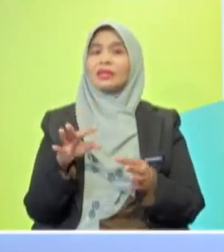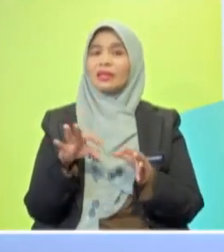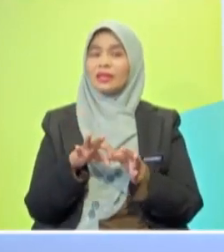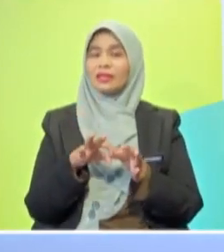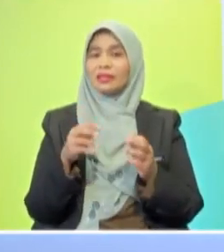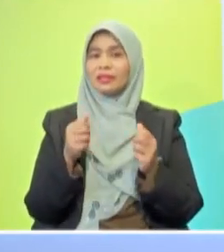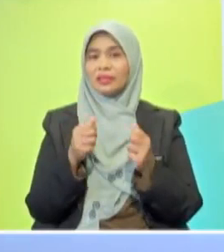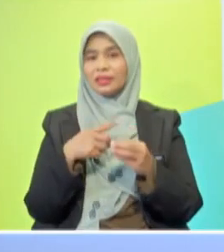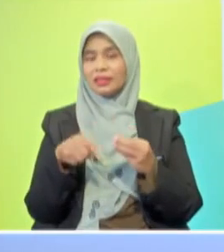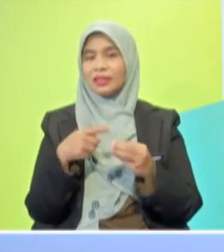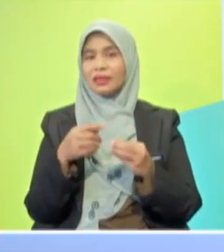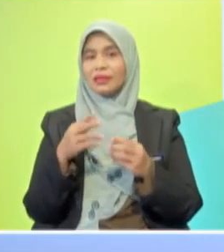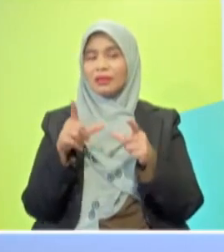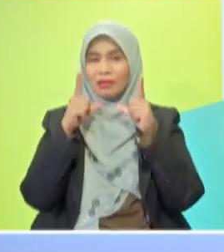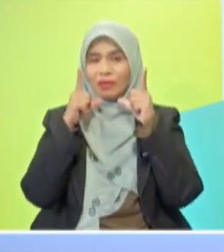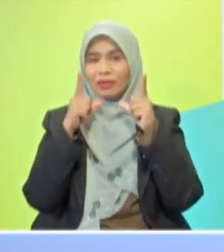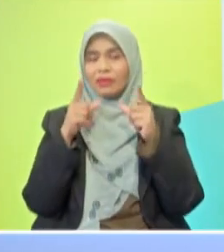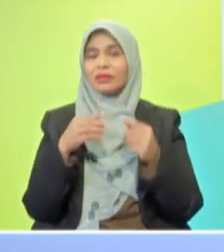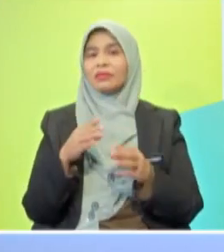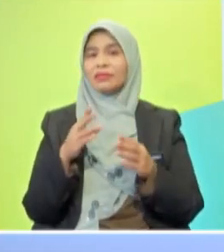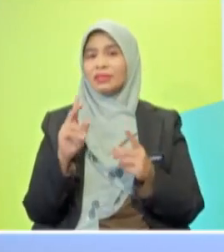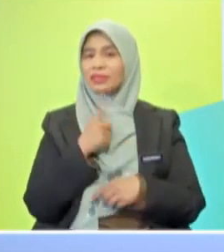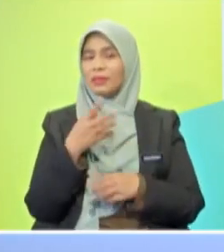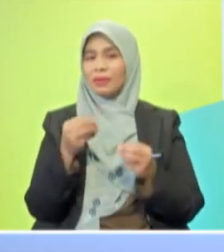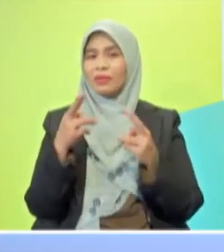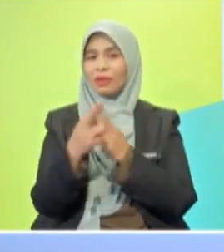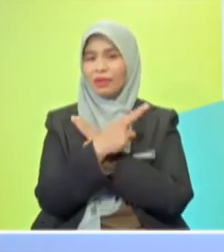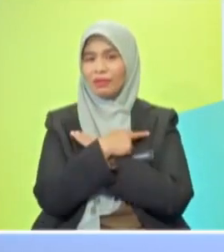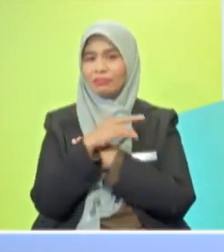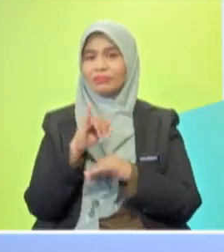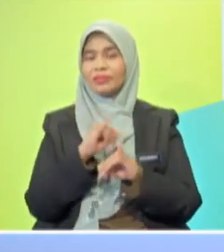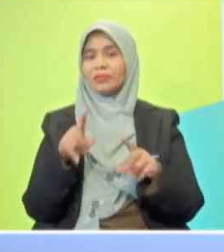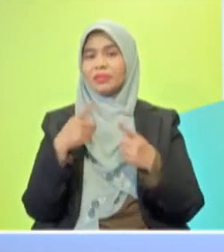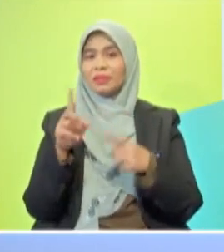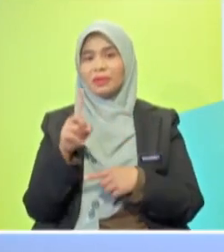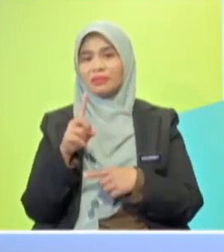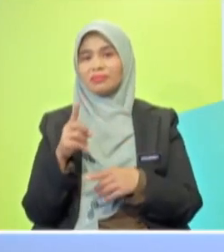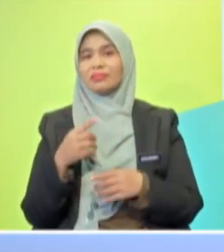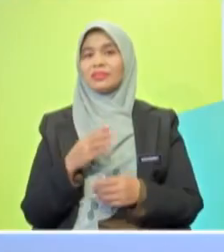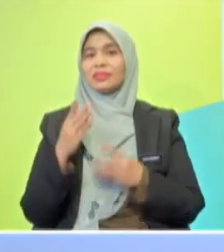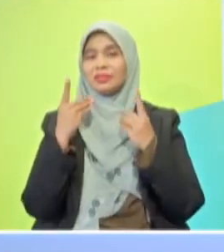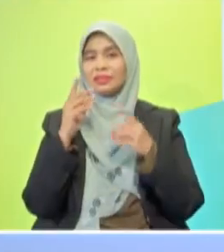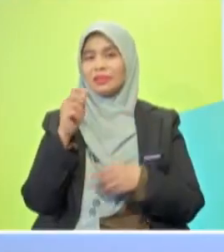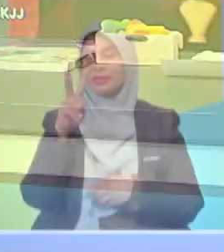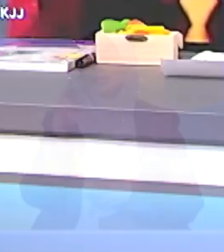ini. Tapi kita nak berehat seketika Ustazah. Murid-murid jangan ke mana-mana, kembali selepas ini Didik TV KPM.